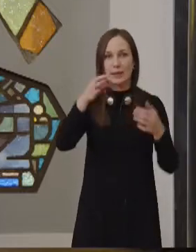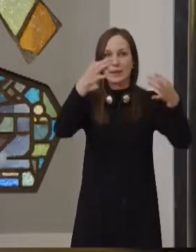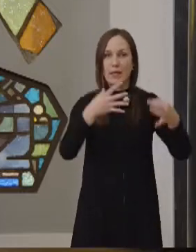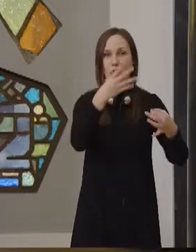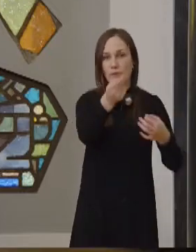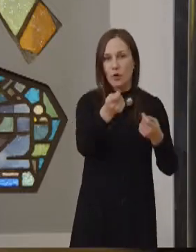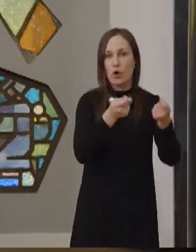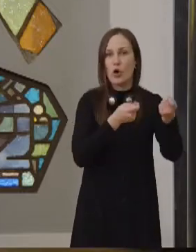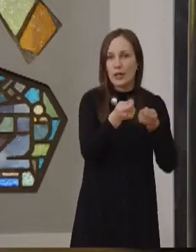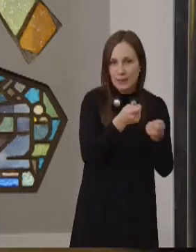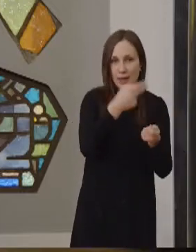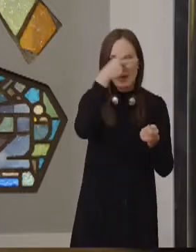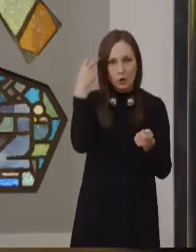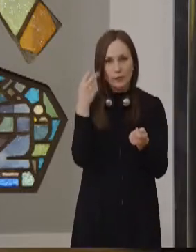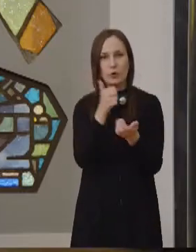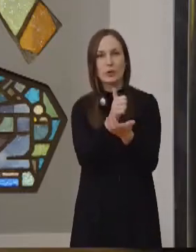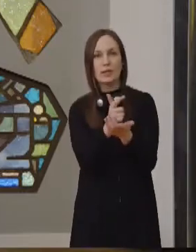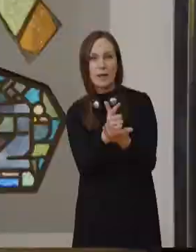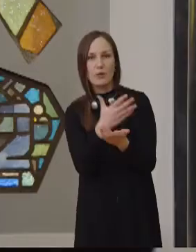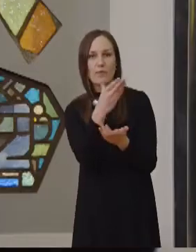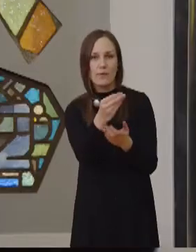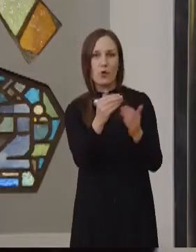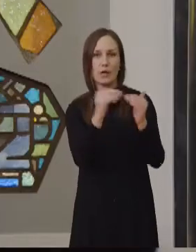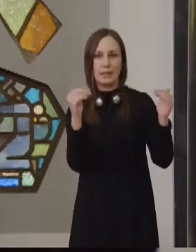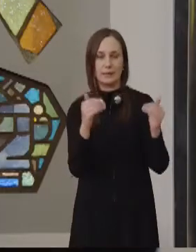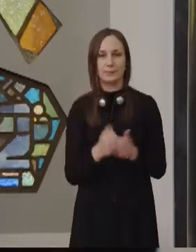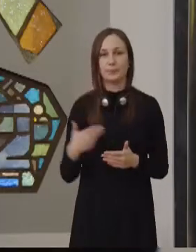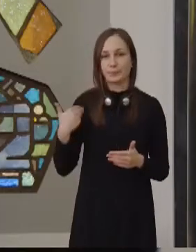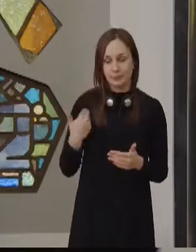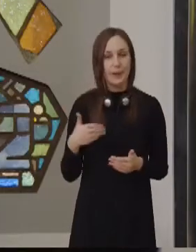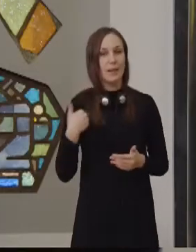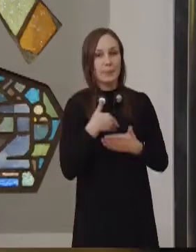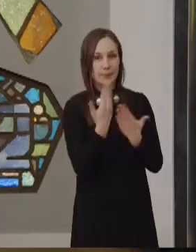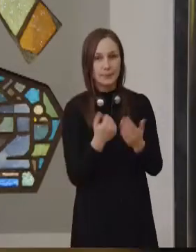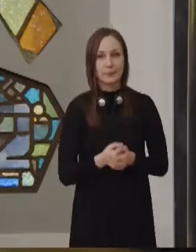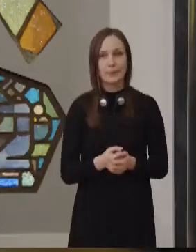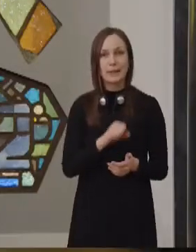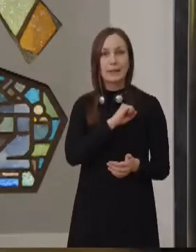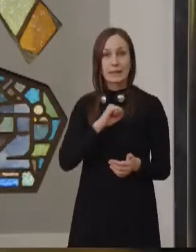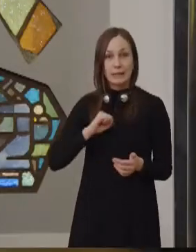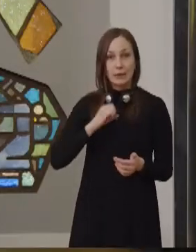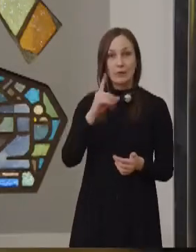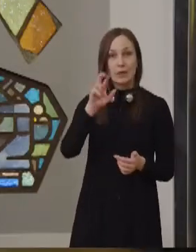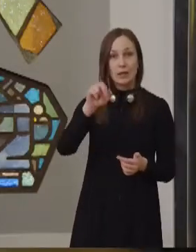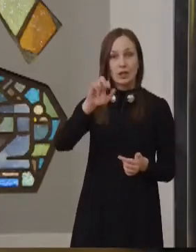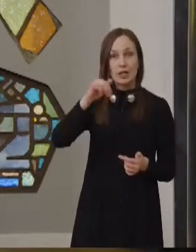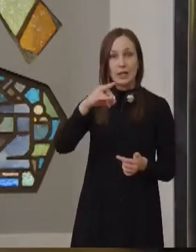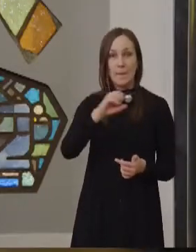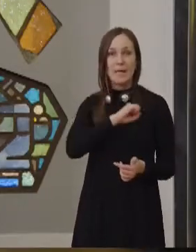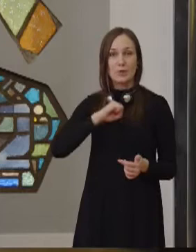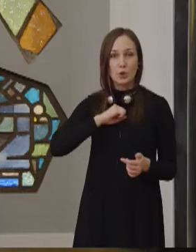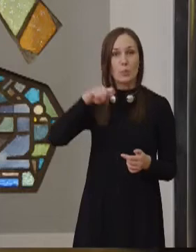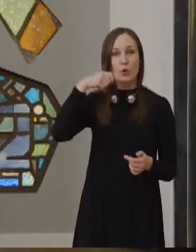teisų organizacija Lietuvos Gay Lyga. She's member of the Lithuanian Gay League. Daktarė Rasa Račienė, biomedicinos